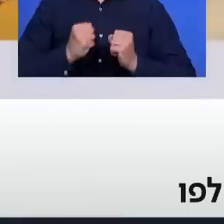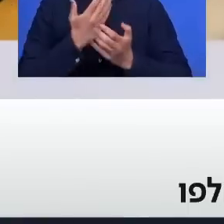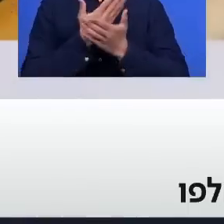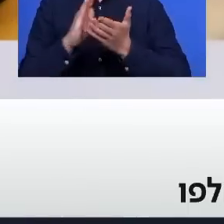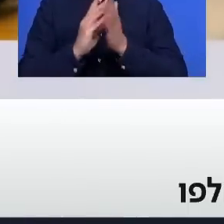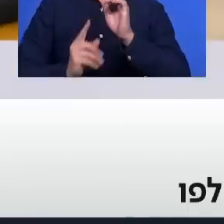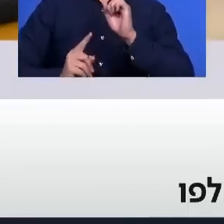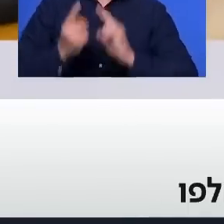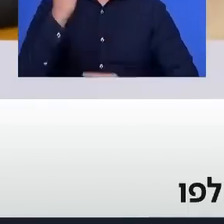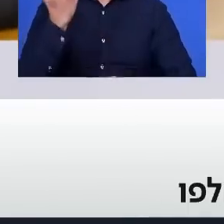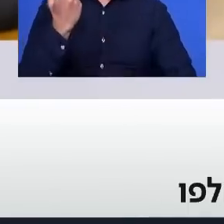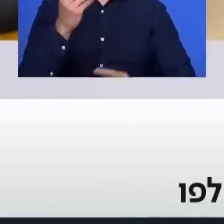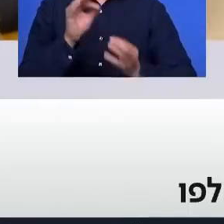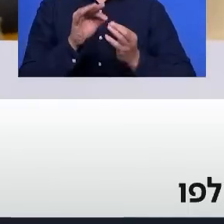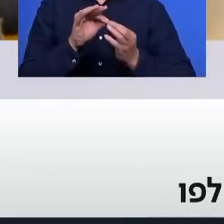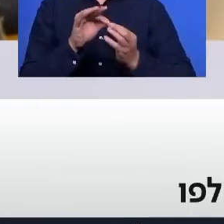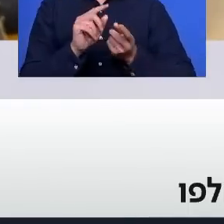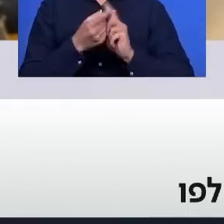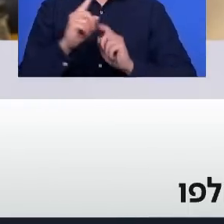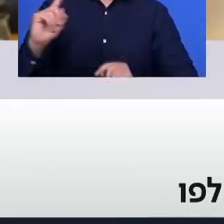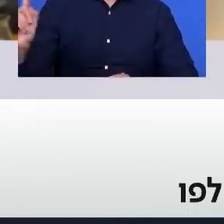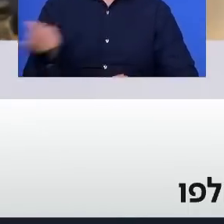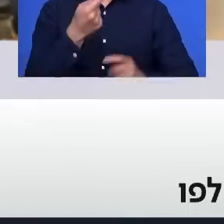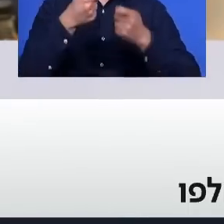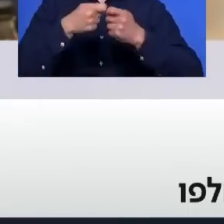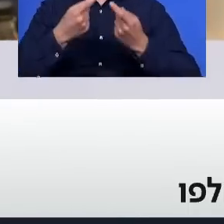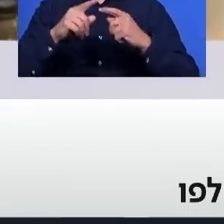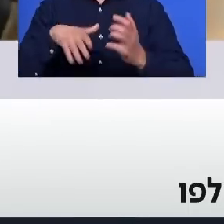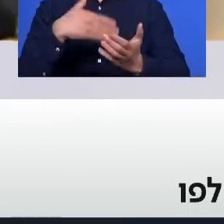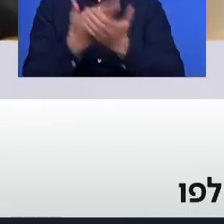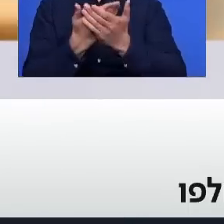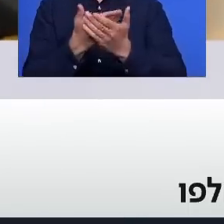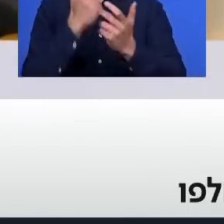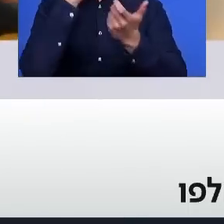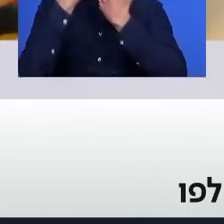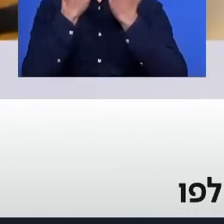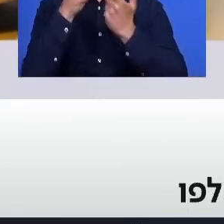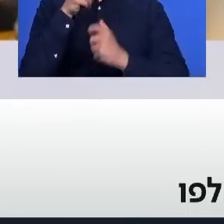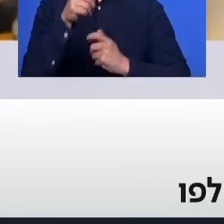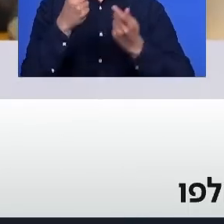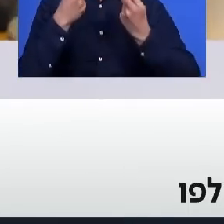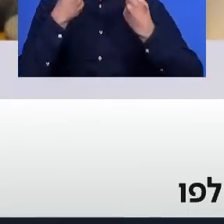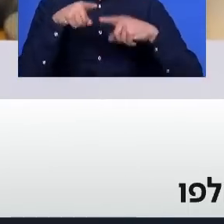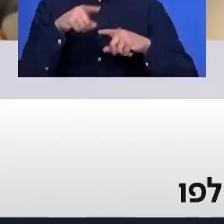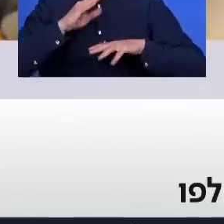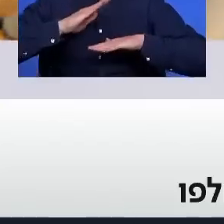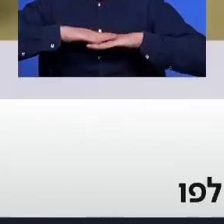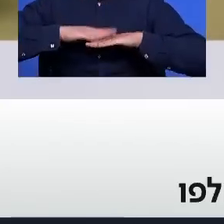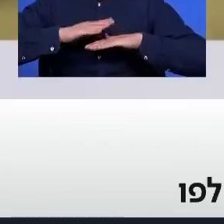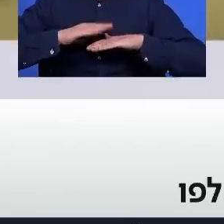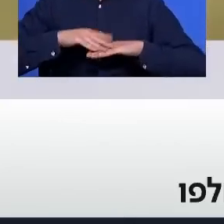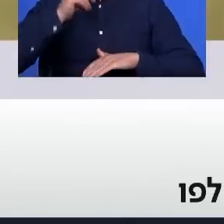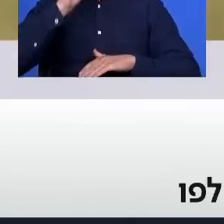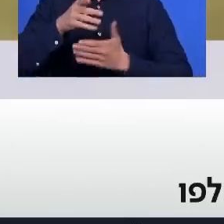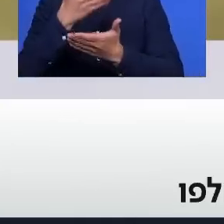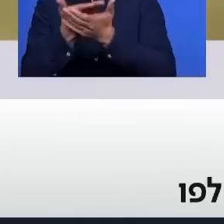חריגה, פשוט להחליף את כל חברי הוועדה המייעצת להבטחה. זו למעשה ועדה מקצועית שאמורה